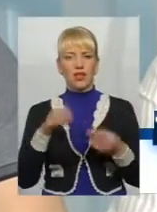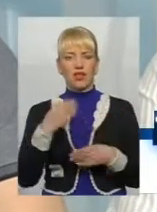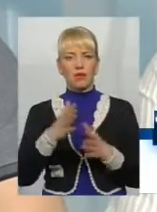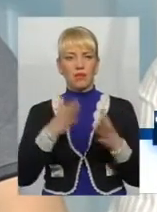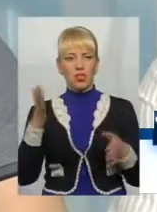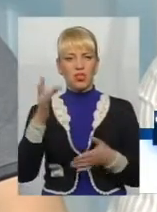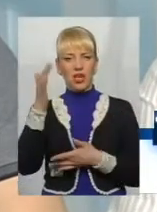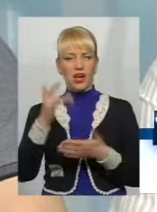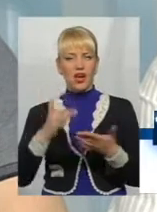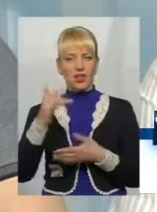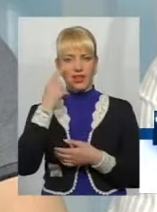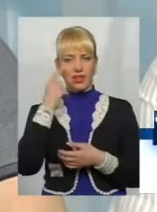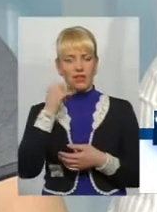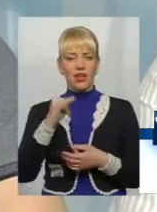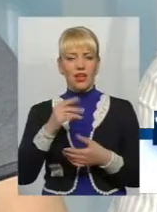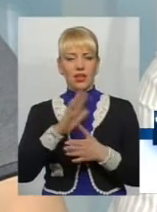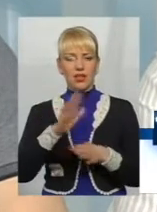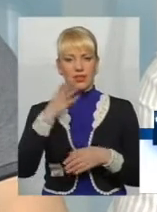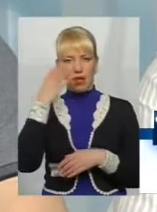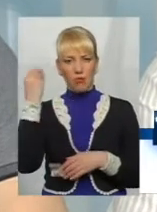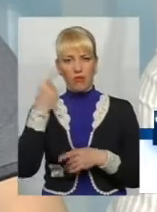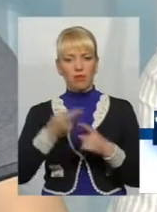треба не забувати і про вид спорту,